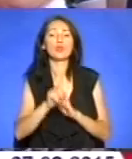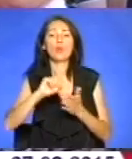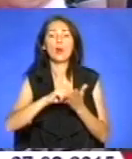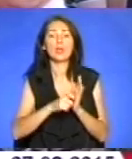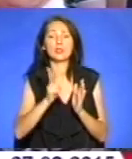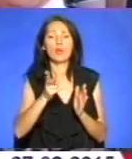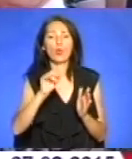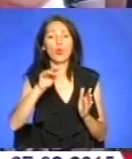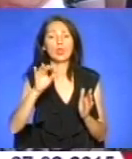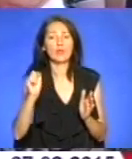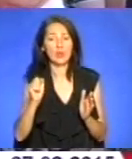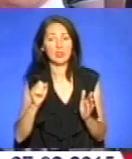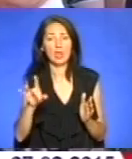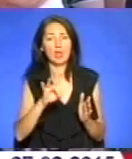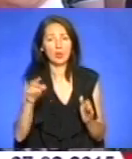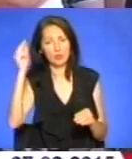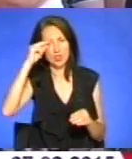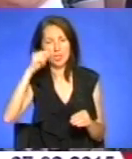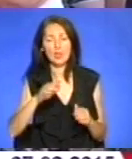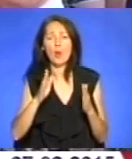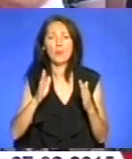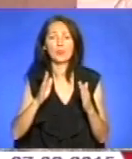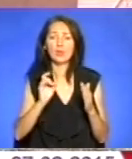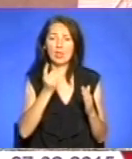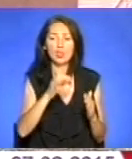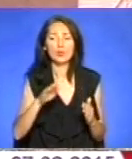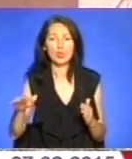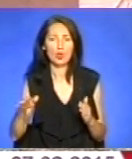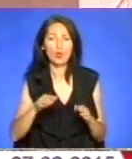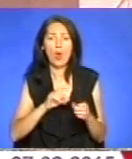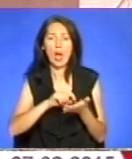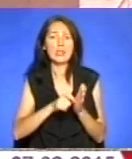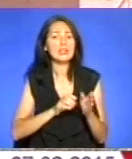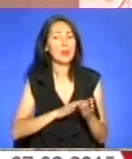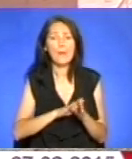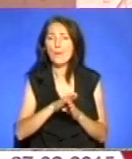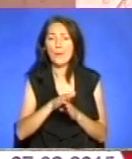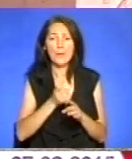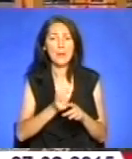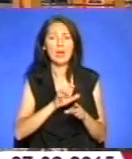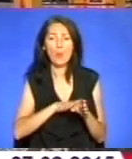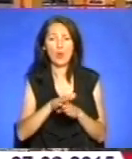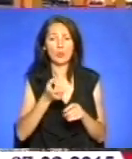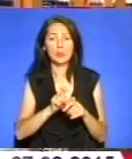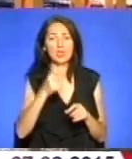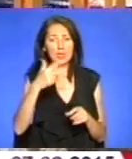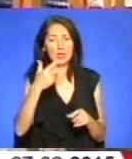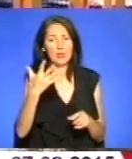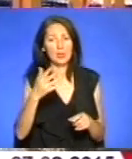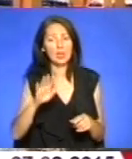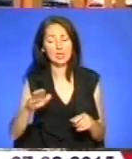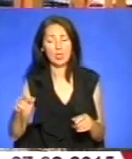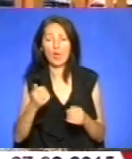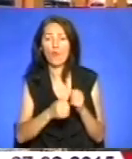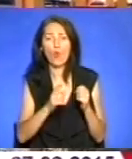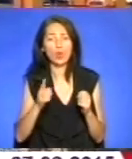району навчаються у приміщенні дитсадка. Батьки кажуть, класи переповнені, більше 35 школярів в кожному. Але